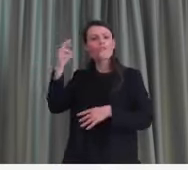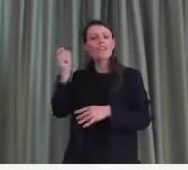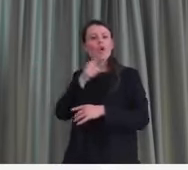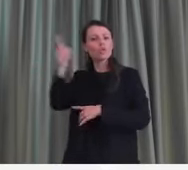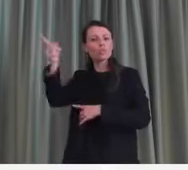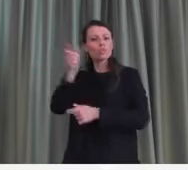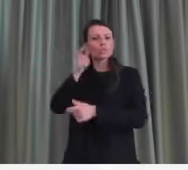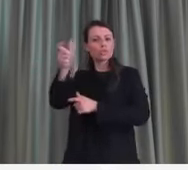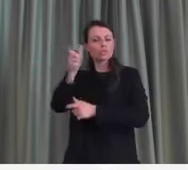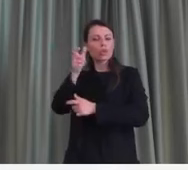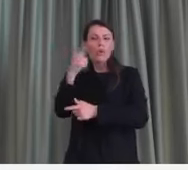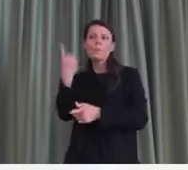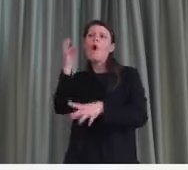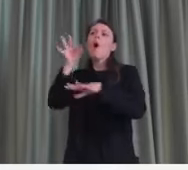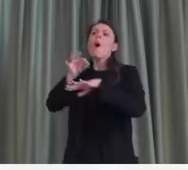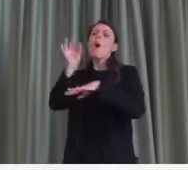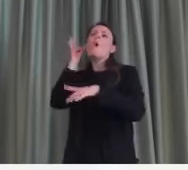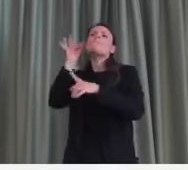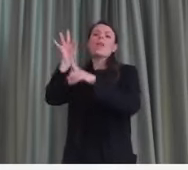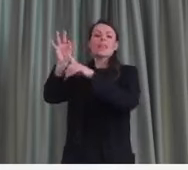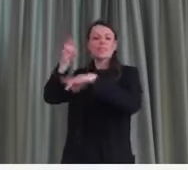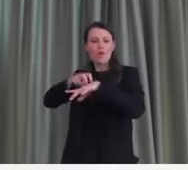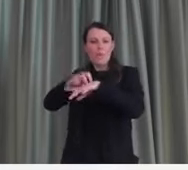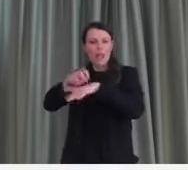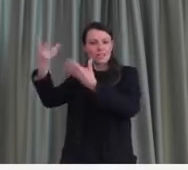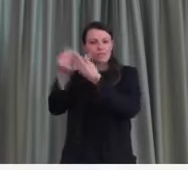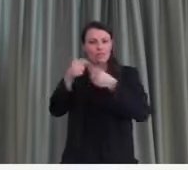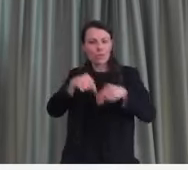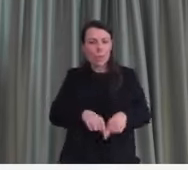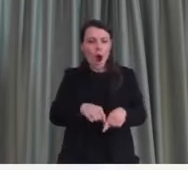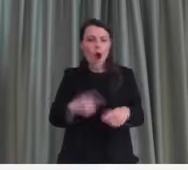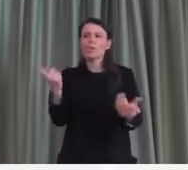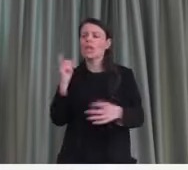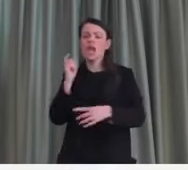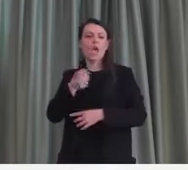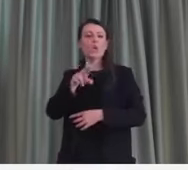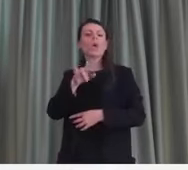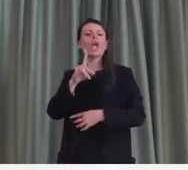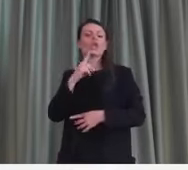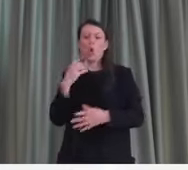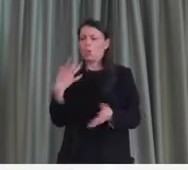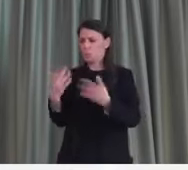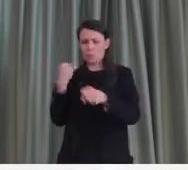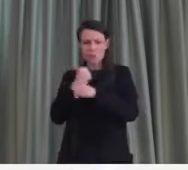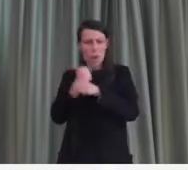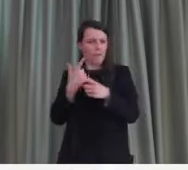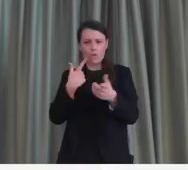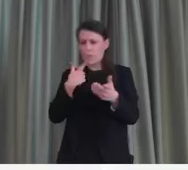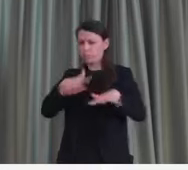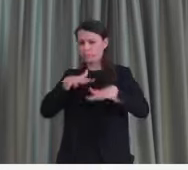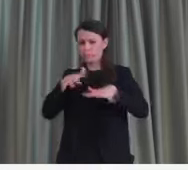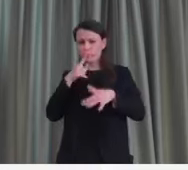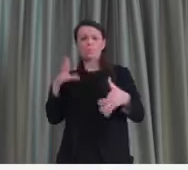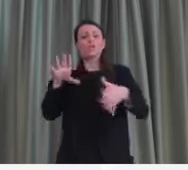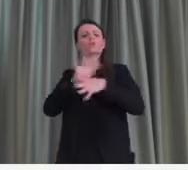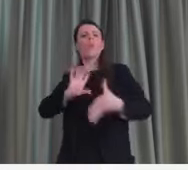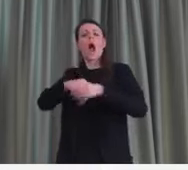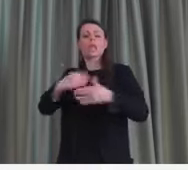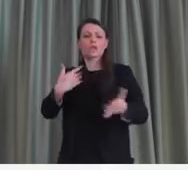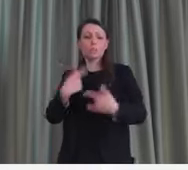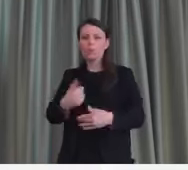guido fatto un grande lavoro ed entrato subito in squadra con tutti noi quindi complimenti e un augurio di pronta guarigione